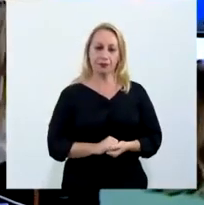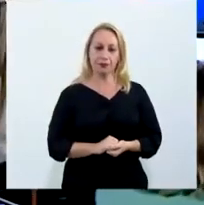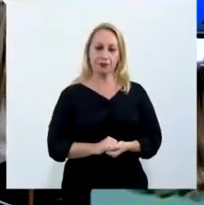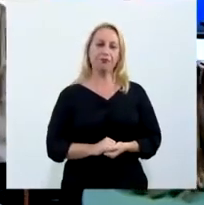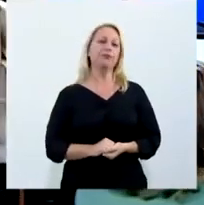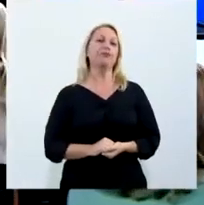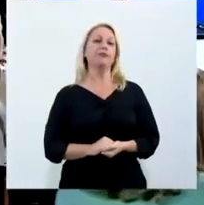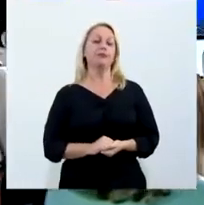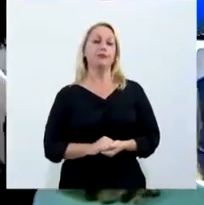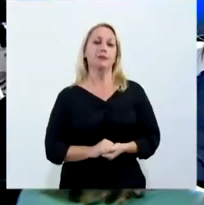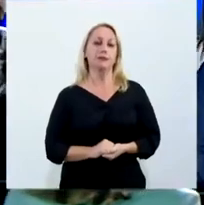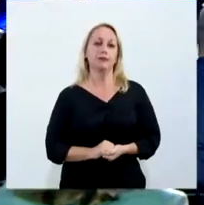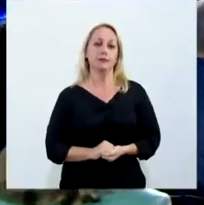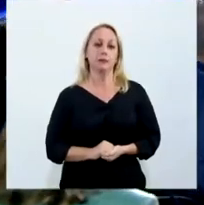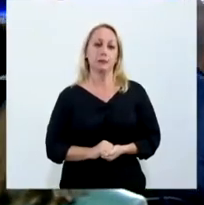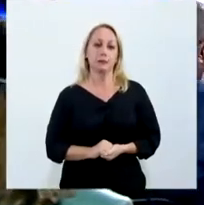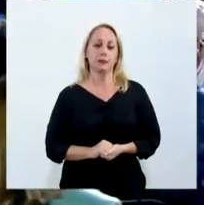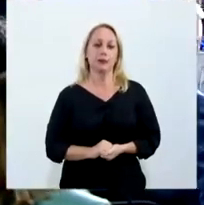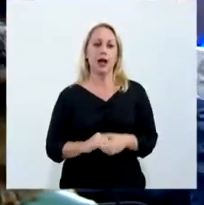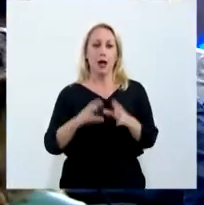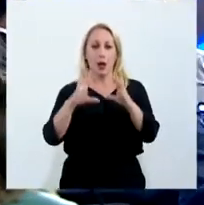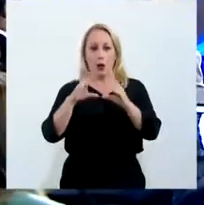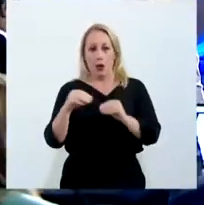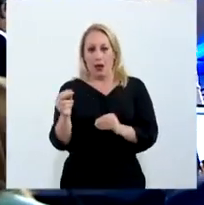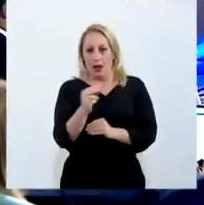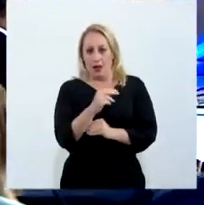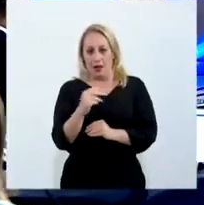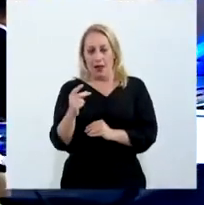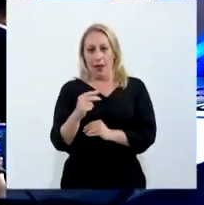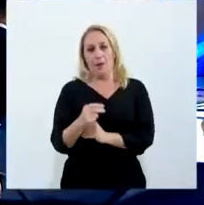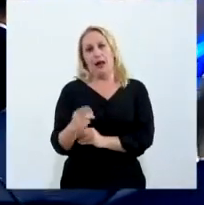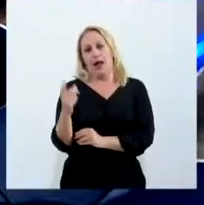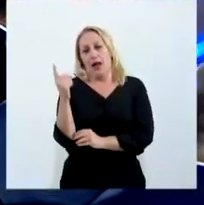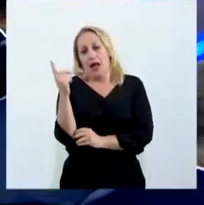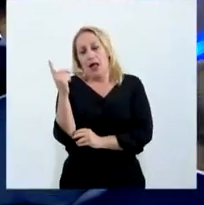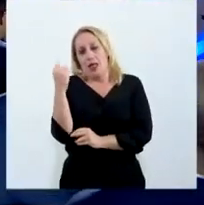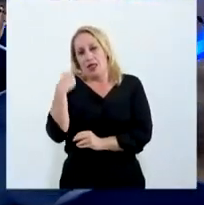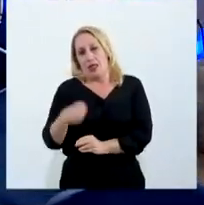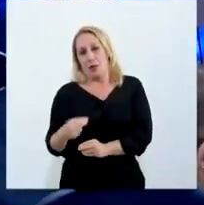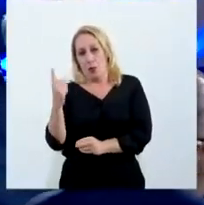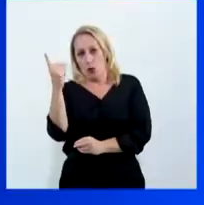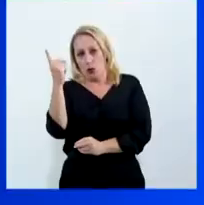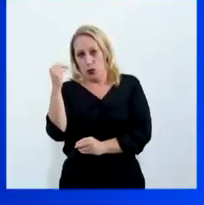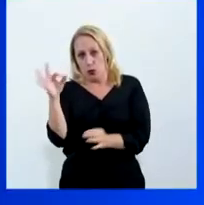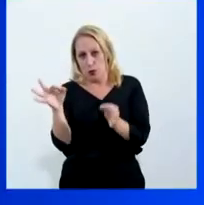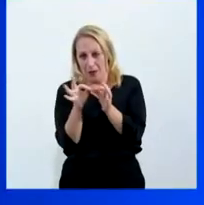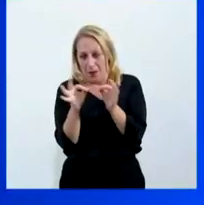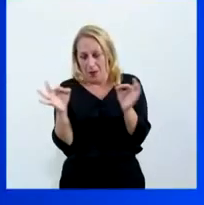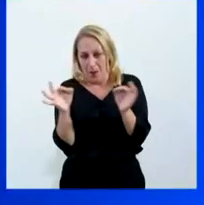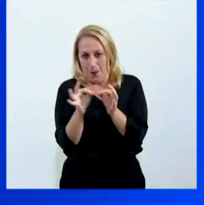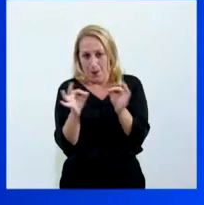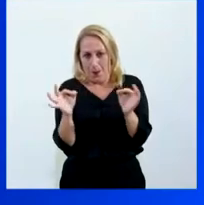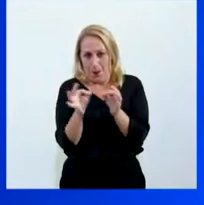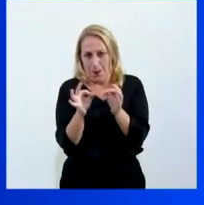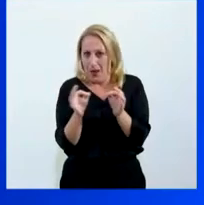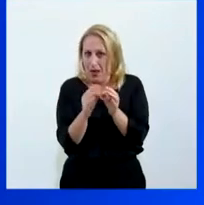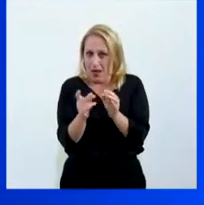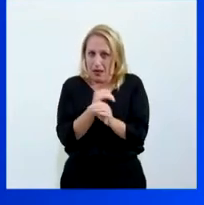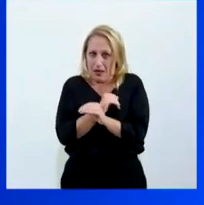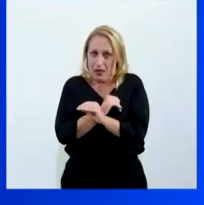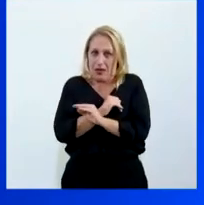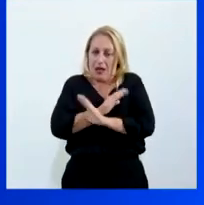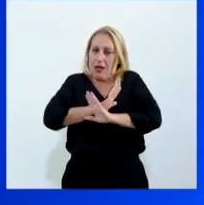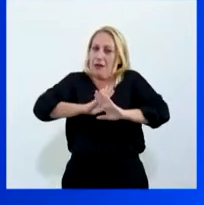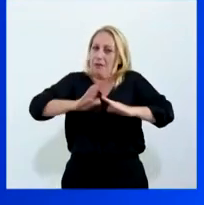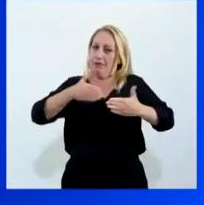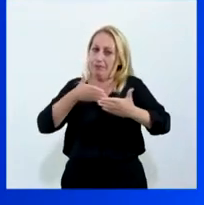Κύριε Ακλήτου, ως προς τα μέτρα με δημοσιονομικό αποτύπωμα, δεν υπάρχουν περιθώρια για περισσότερα μέτρα πέραν αυτών που